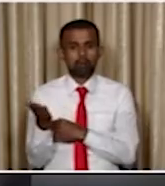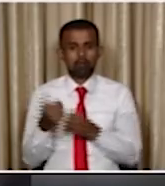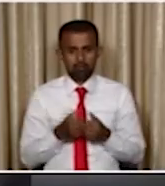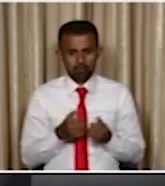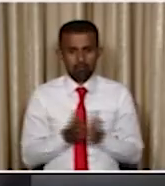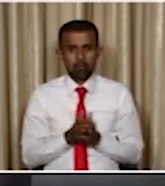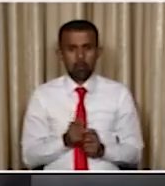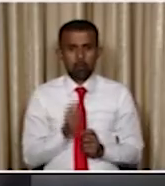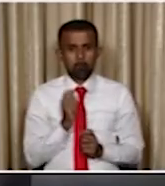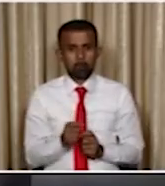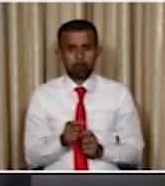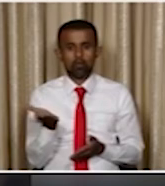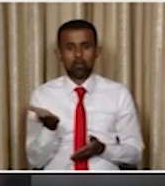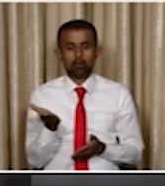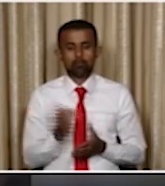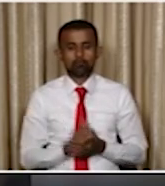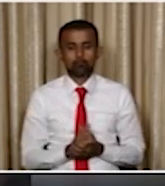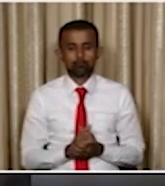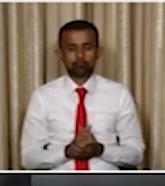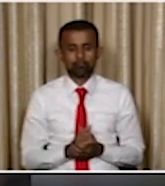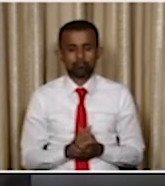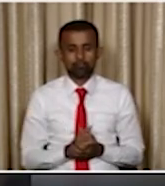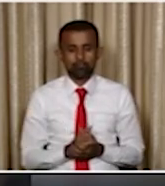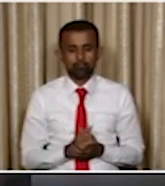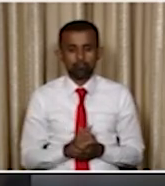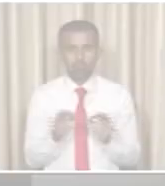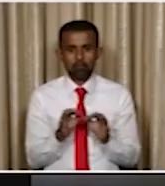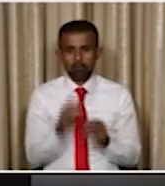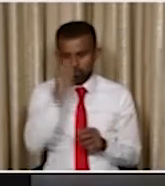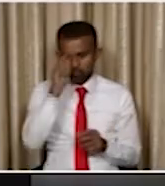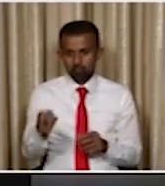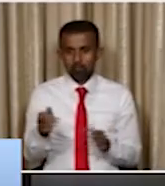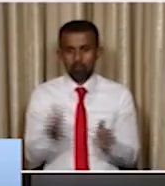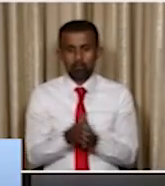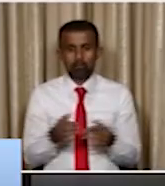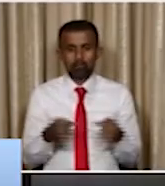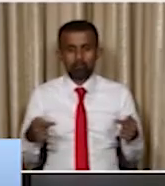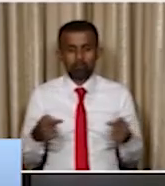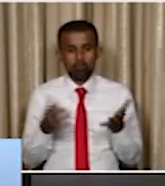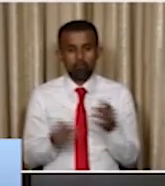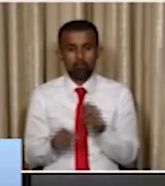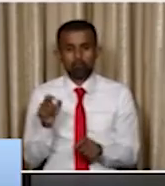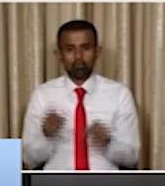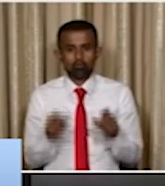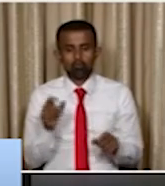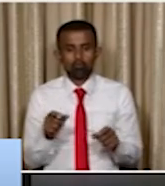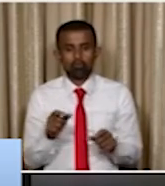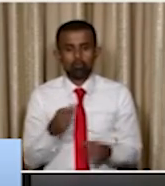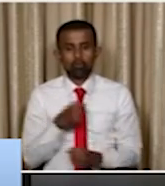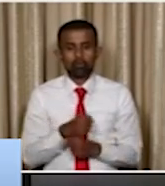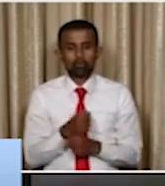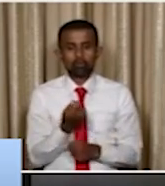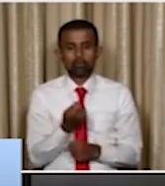තමන්ගේ පඩිය පිළිබඳව තීරණයක් ගන්න. මෙතන තියෙන සදාචාරාත්මක ගැටලුව. විපක්ෂයේ බහුතරයකට විභාජ්‍යගත